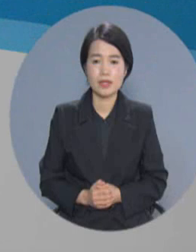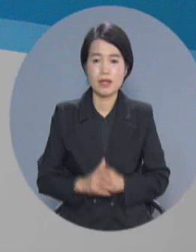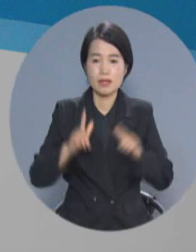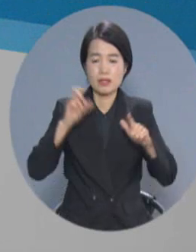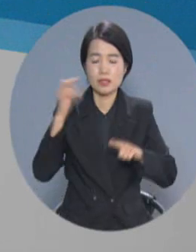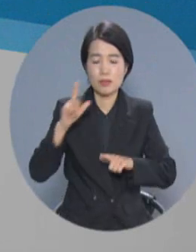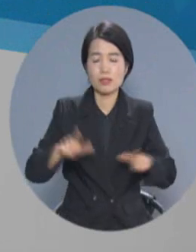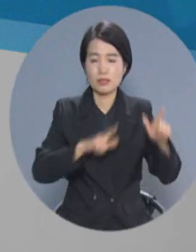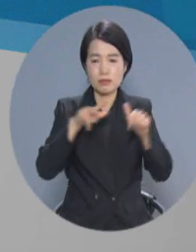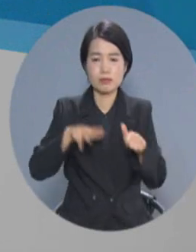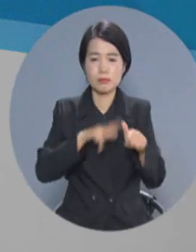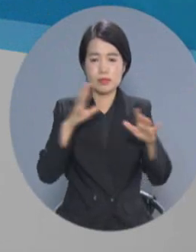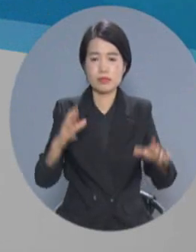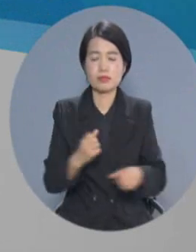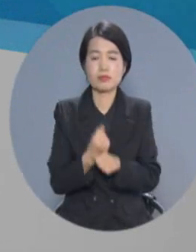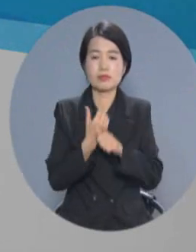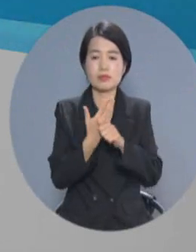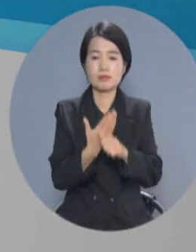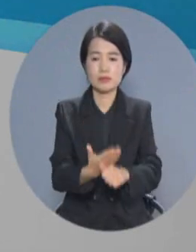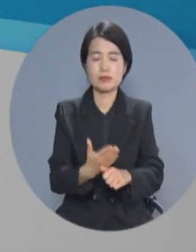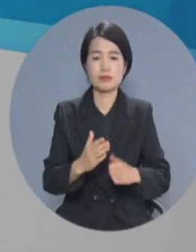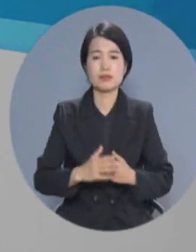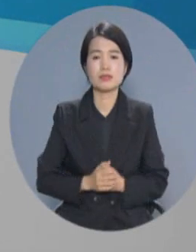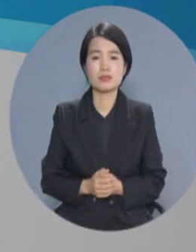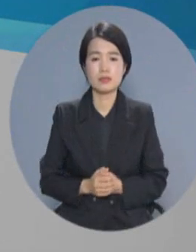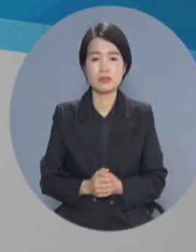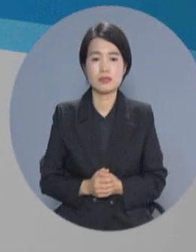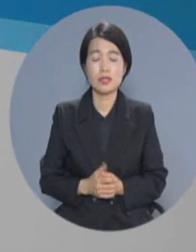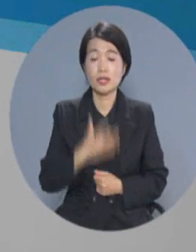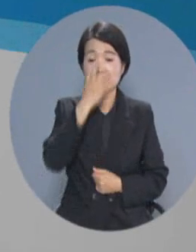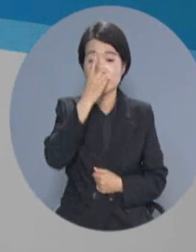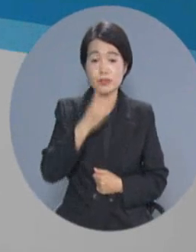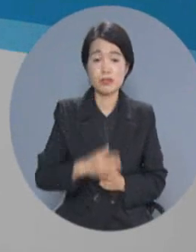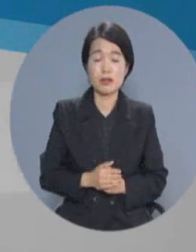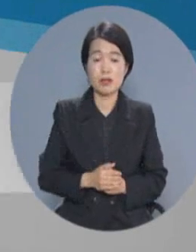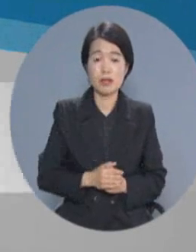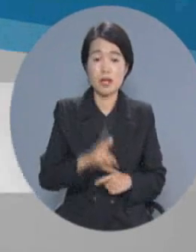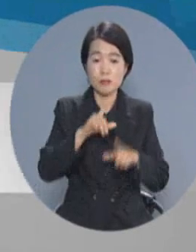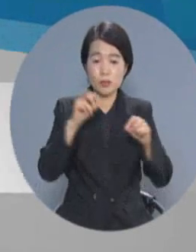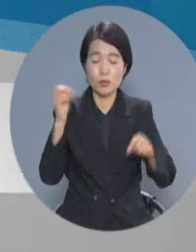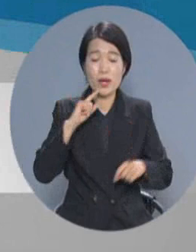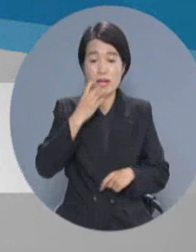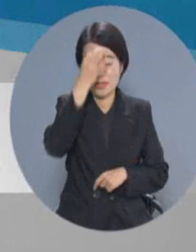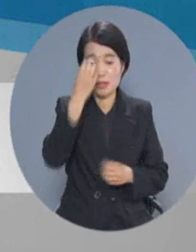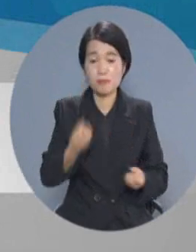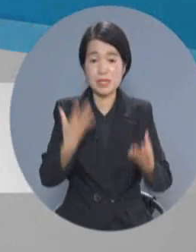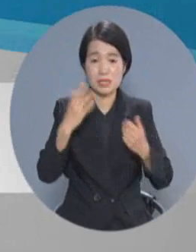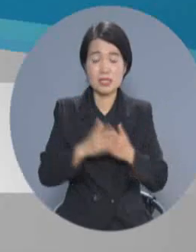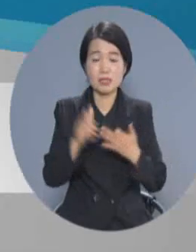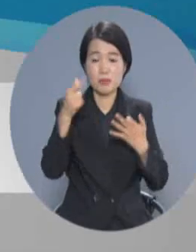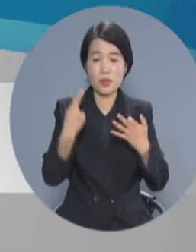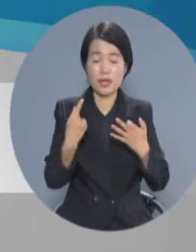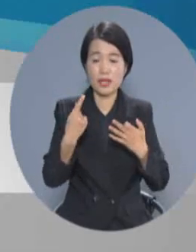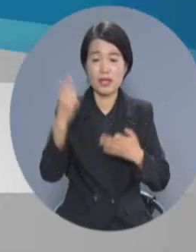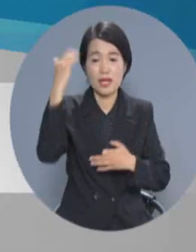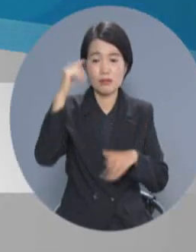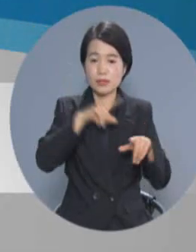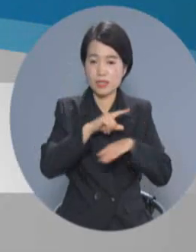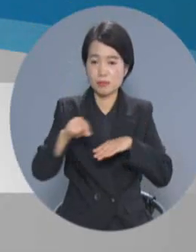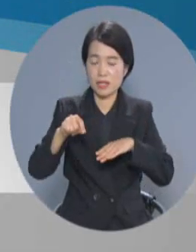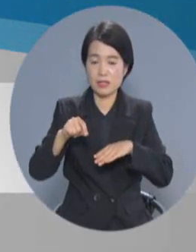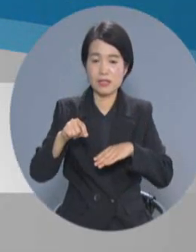날씨와 생활정보 정리해드리는 생활포커스입니다. 순천 푸드앤아트페스티벌이 제18회 대한민국 지방자치